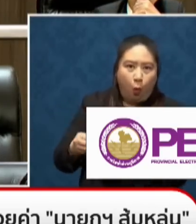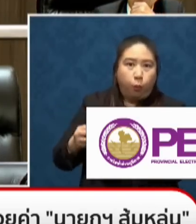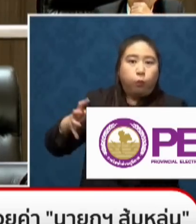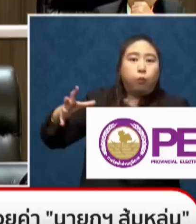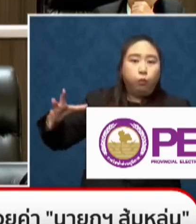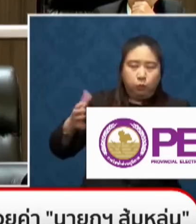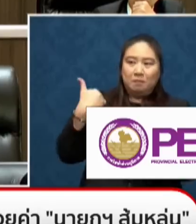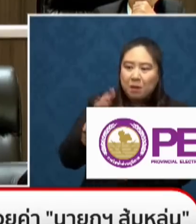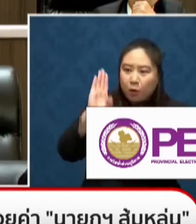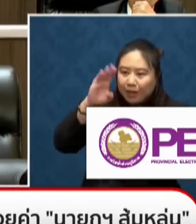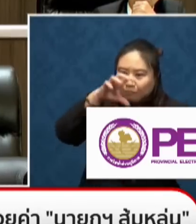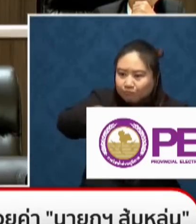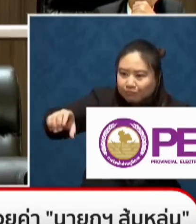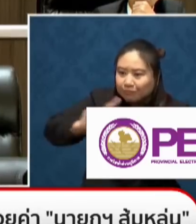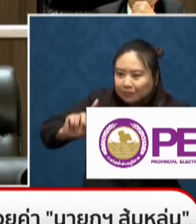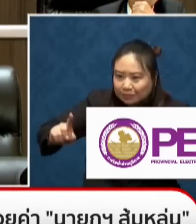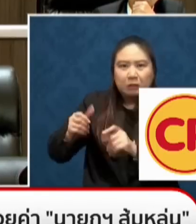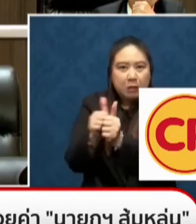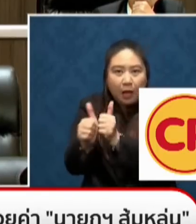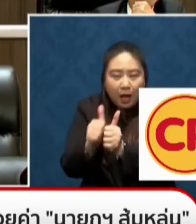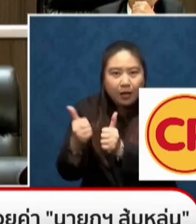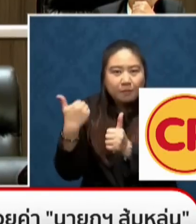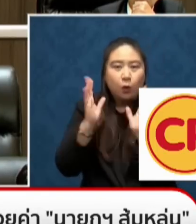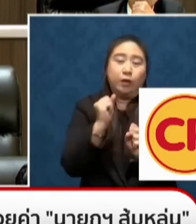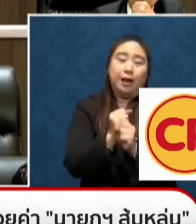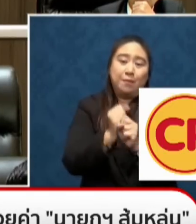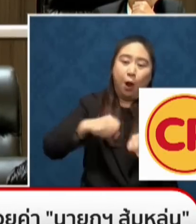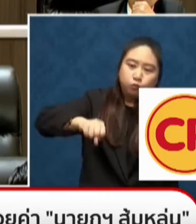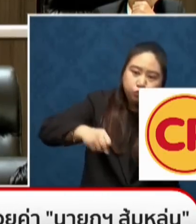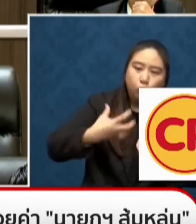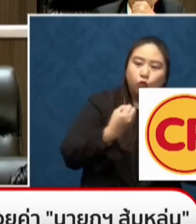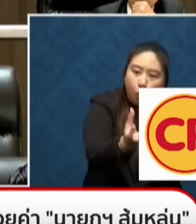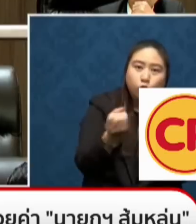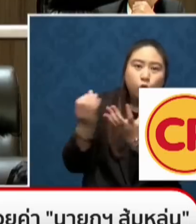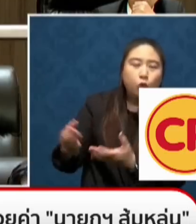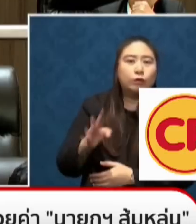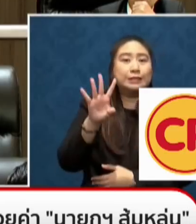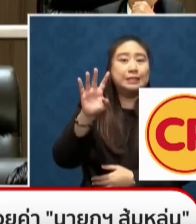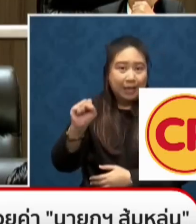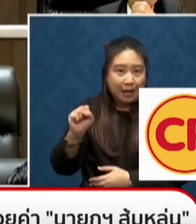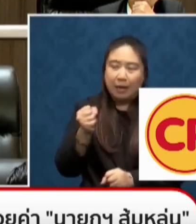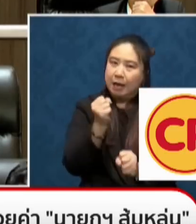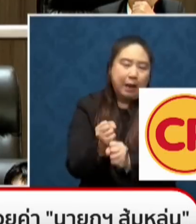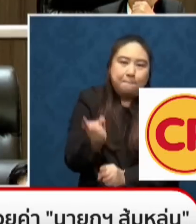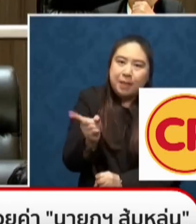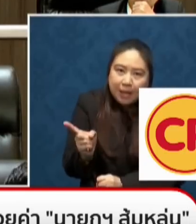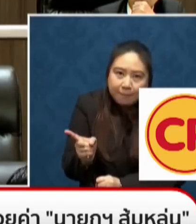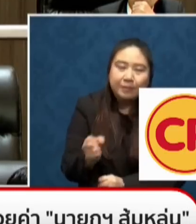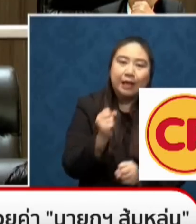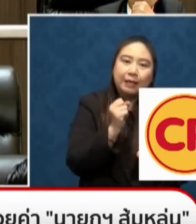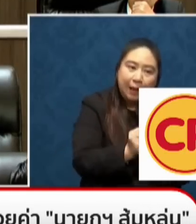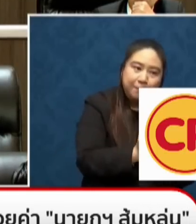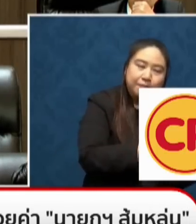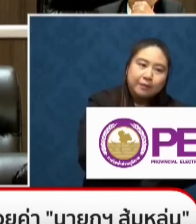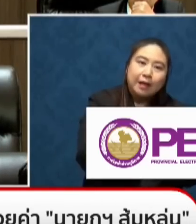ระบบเศรษฐกิจของประเทศแต่จากการแถลงนโยบายมีถ้อยคำแค่ว่าจะเปิดรับแรงงานข้ามชาติมาสร้างช่วยประโยชน์ทางเศรษฐกิจของประเ